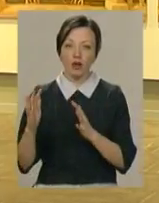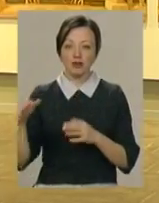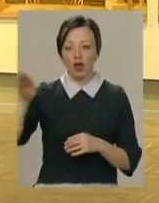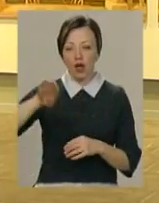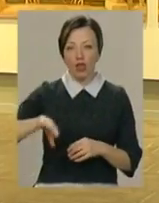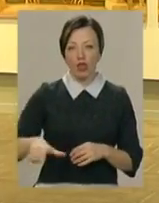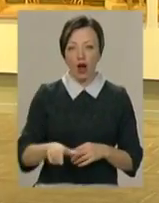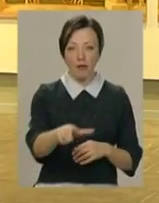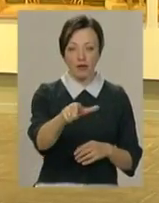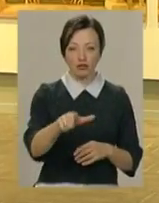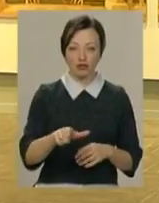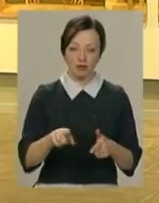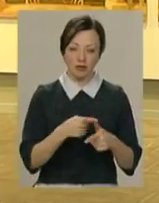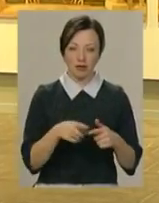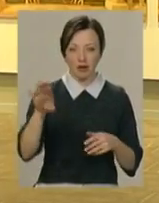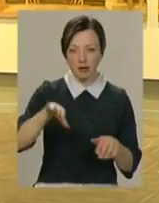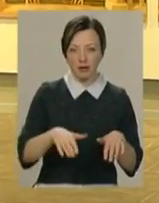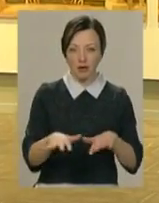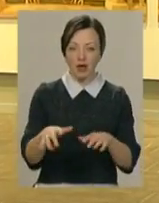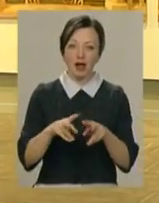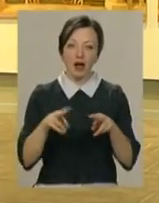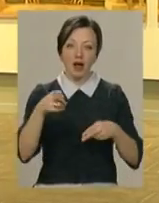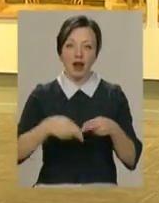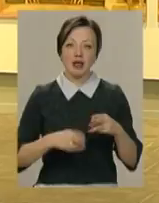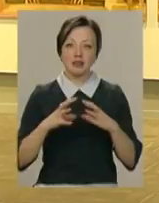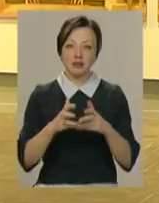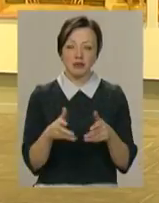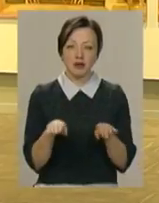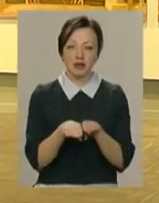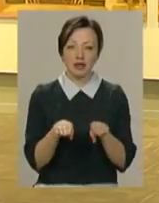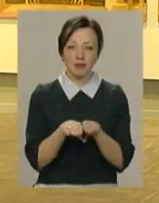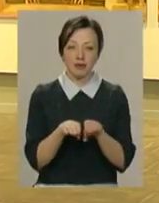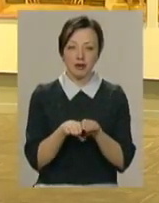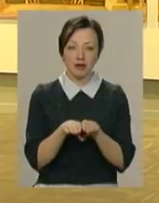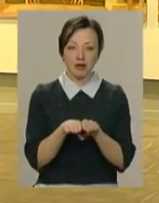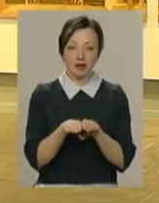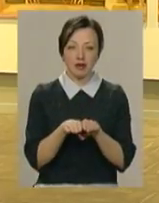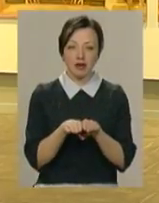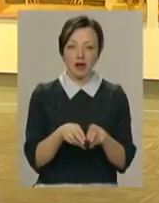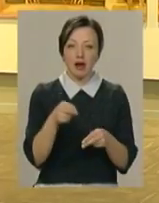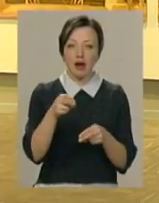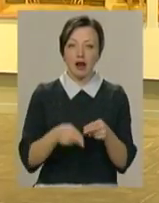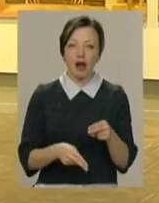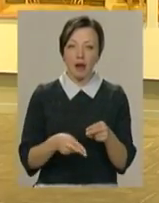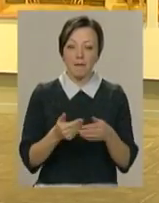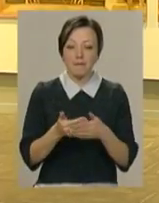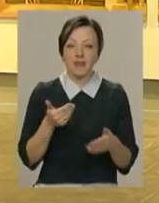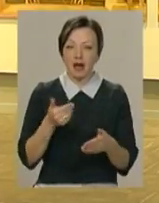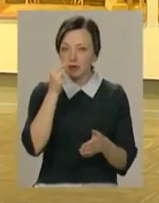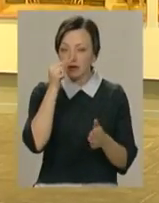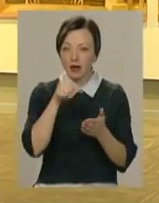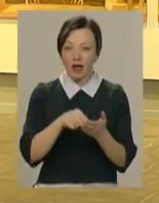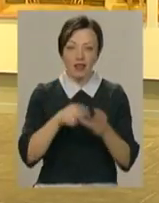набережними. Ну і край землі – це ніби край перед стрибком в невідомість,